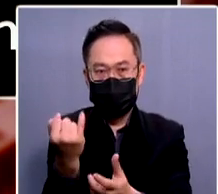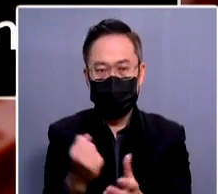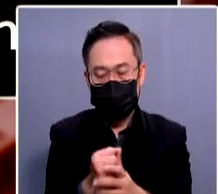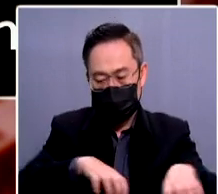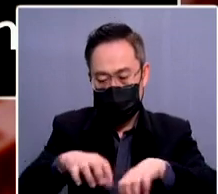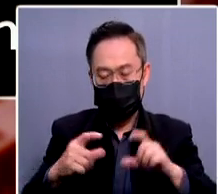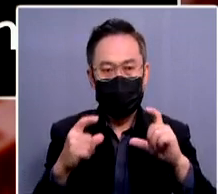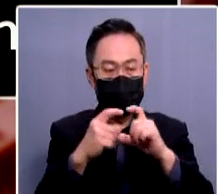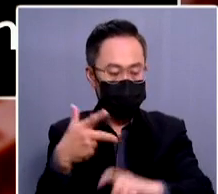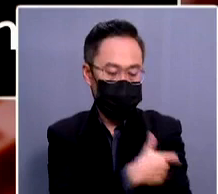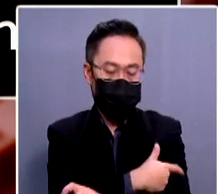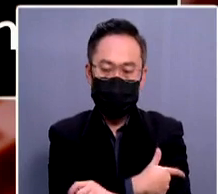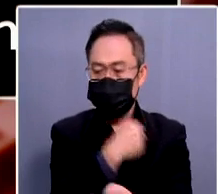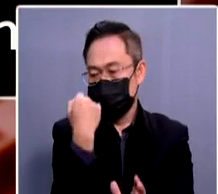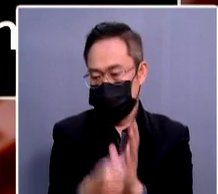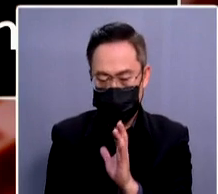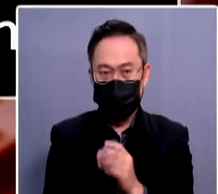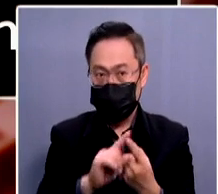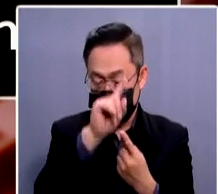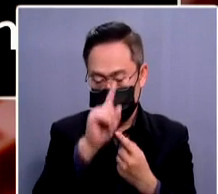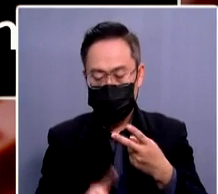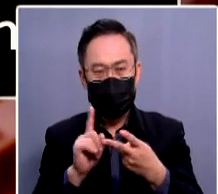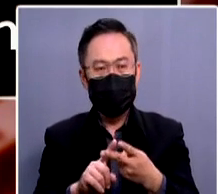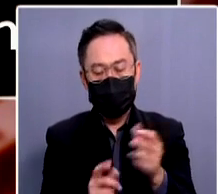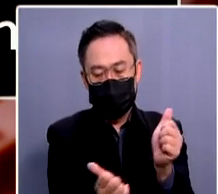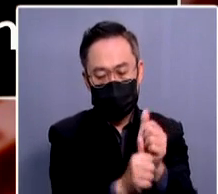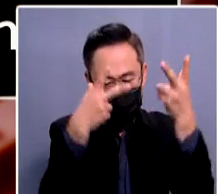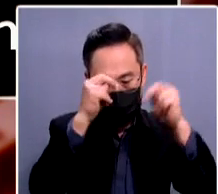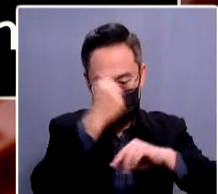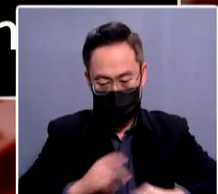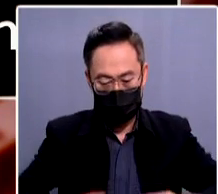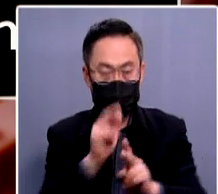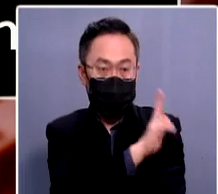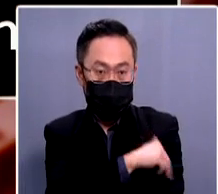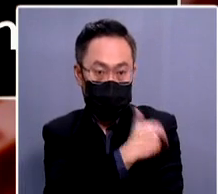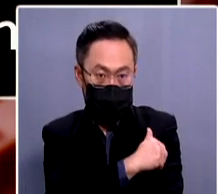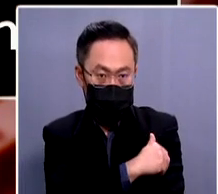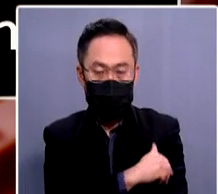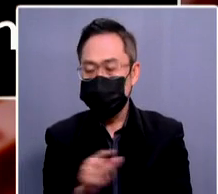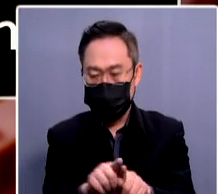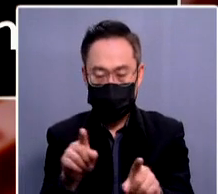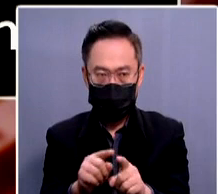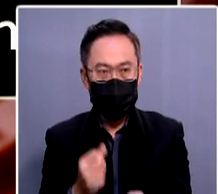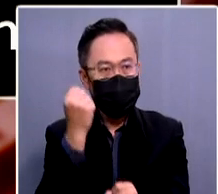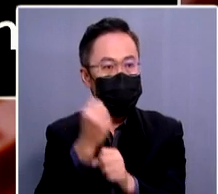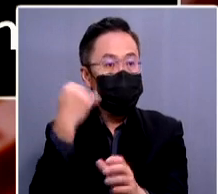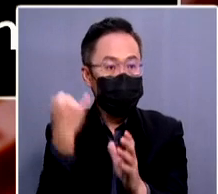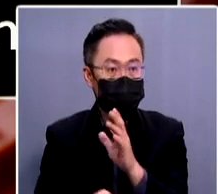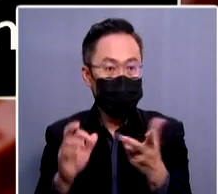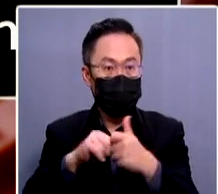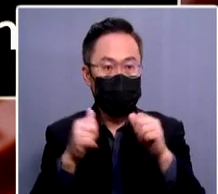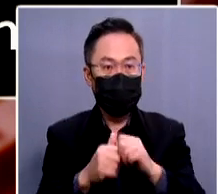คุณผู้ชมส่วนอีก5ท่านที่เหลือนะคะมีคุณอนุทินชาญวีรกูลรัฐมนตรีว่าการกระทรวงสาธารณสุขนะ